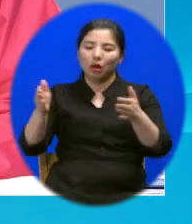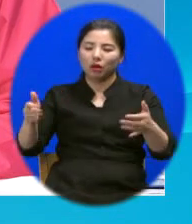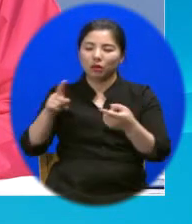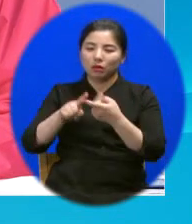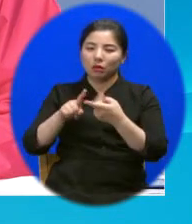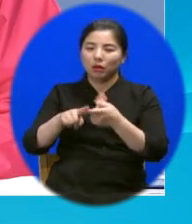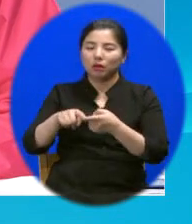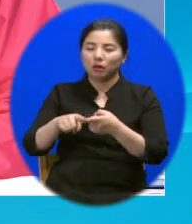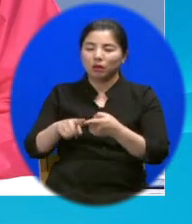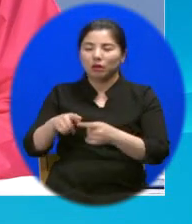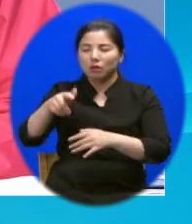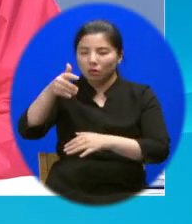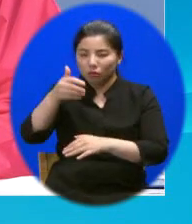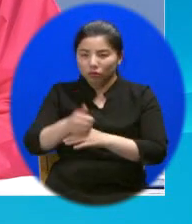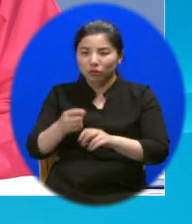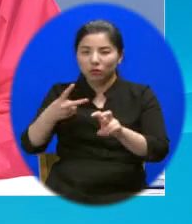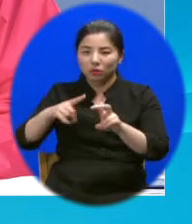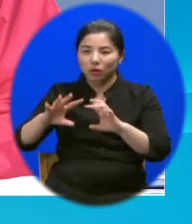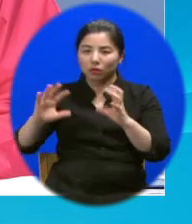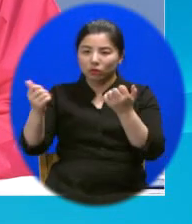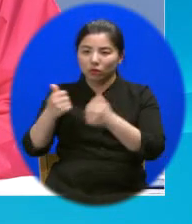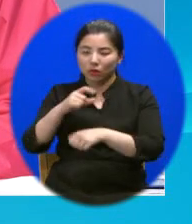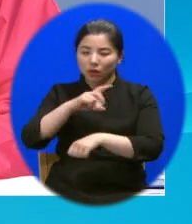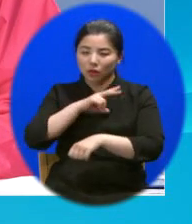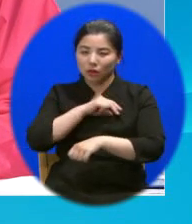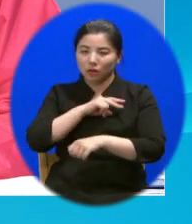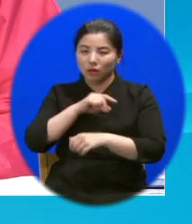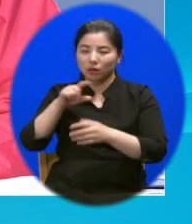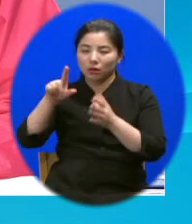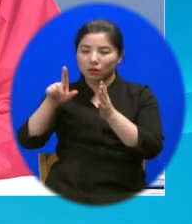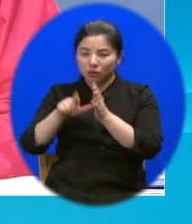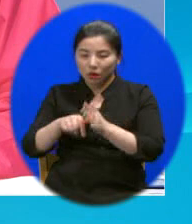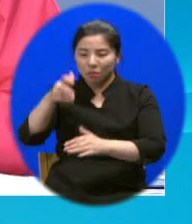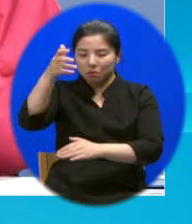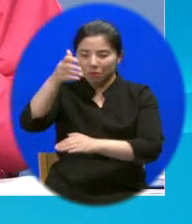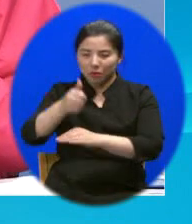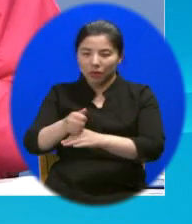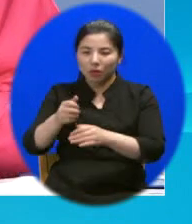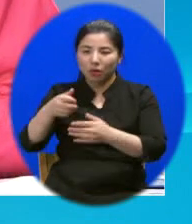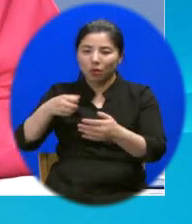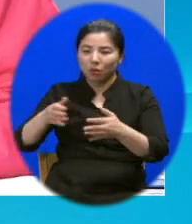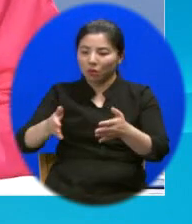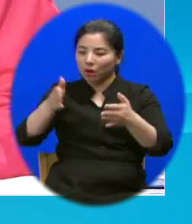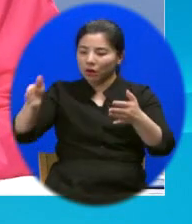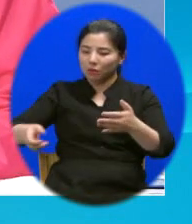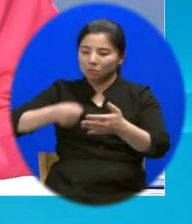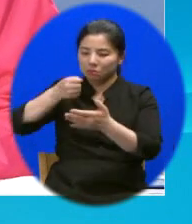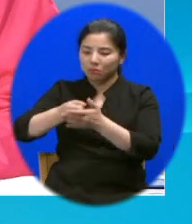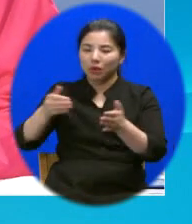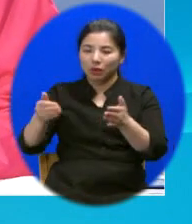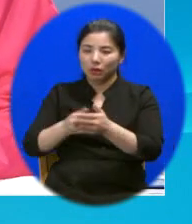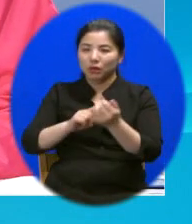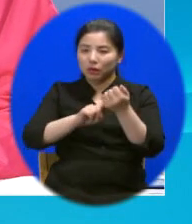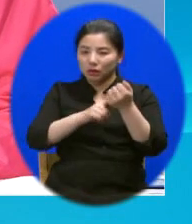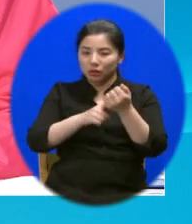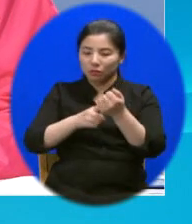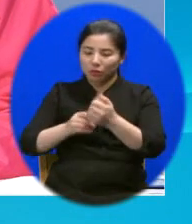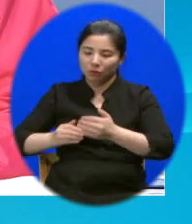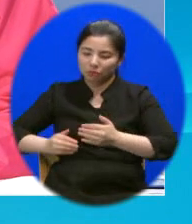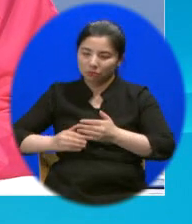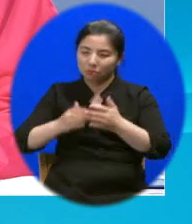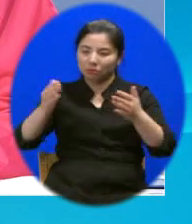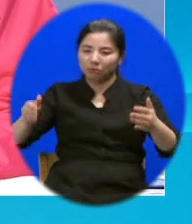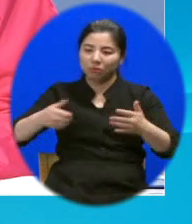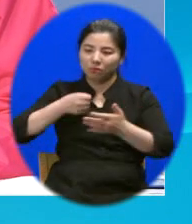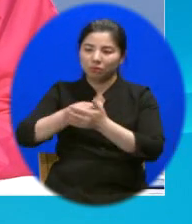어 그나마 20대 국회 때 마지막 단계에서 이렇게 확장 부분이 결정이 돼서 증평 까지 확장 하기로